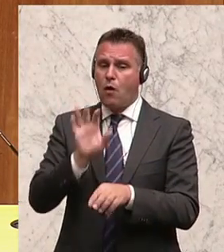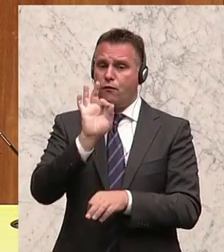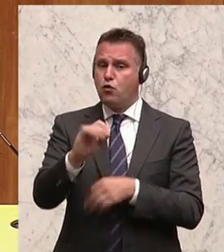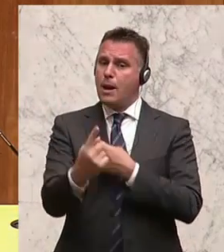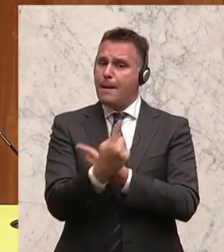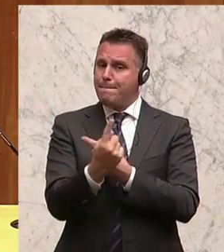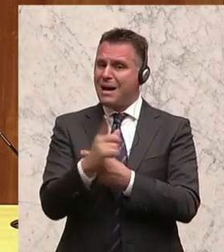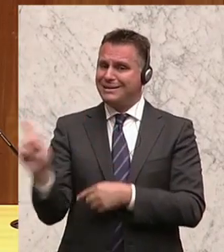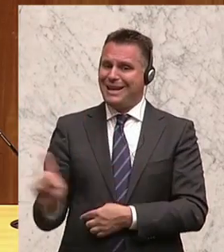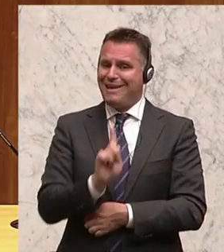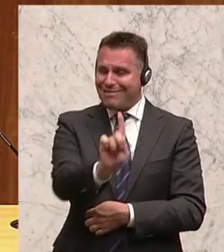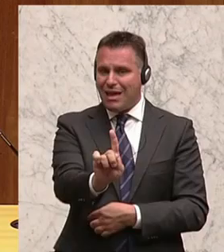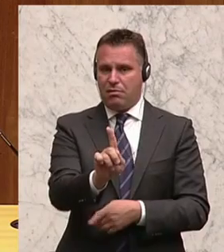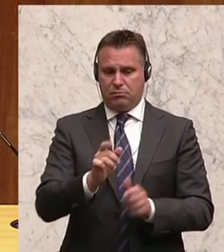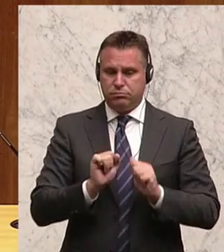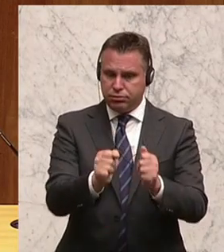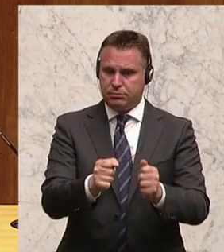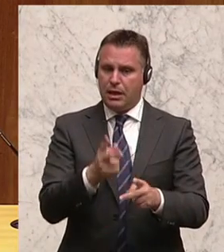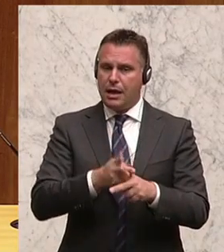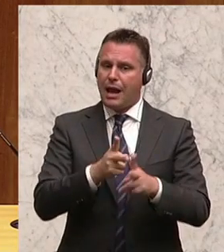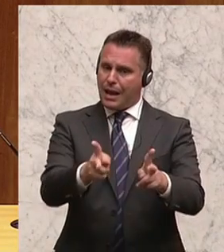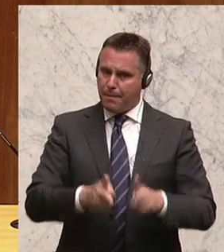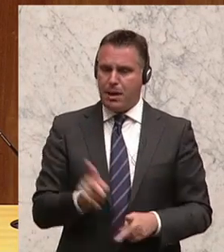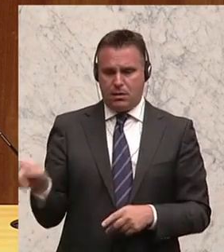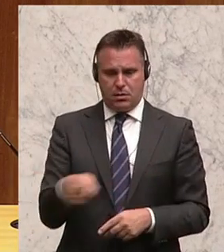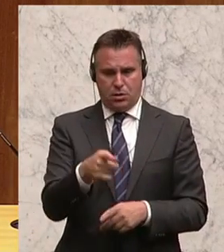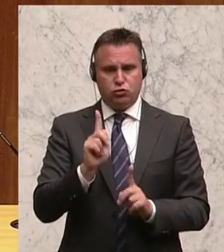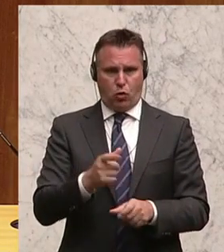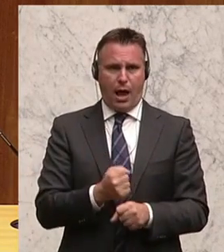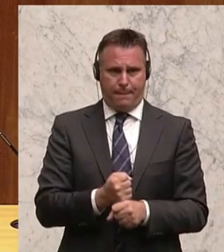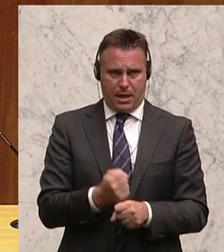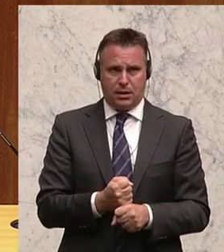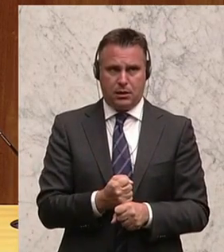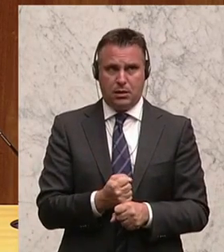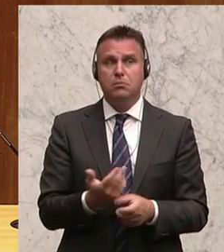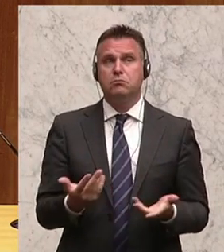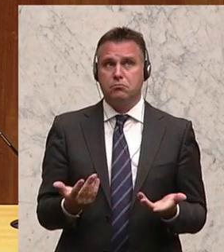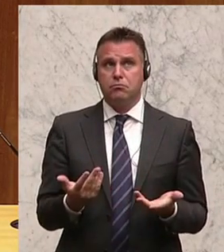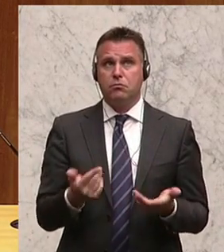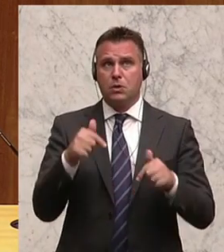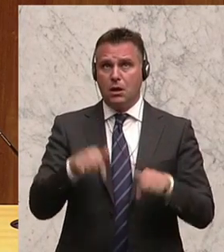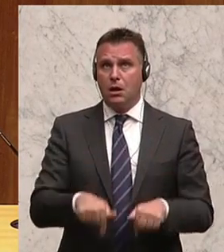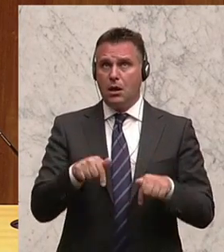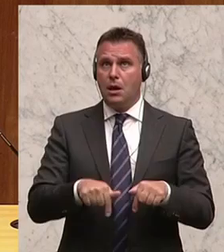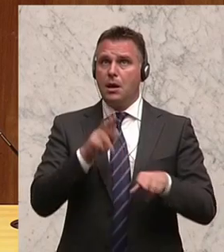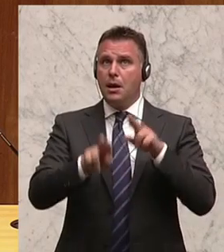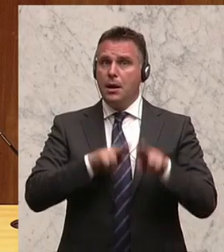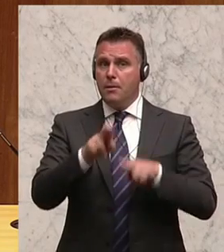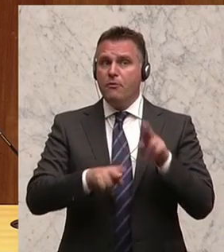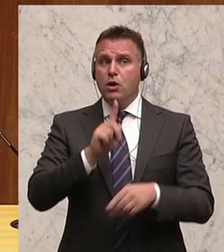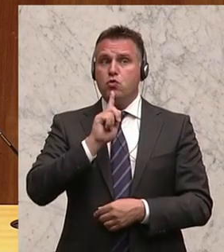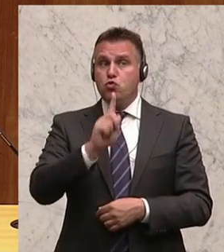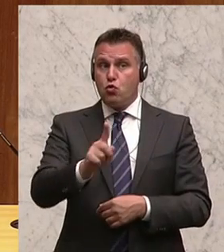Patienten am Krankenbett eingesetzt werden. Oder die Pflege wird in Österreich nicht nur in